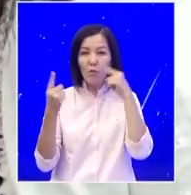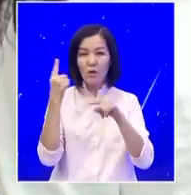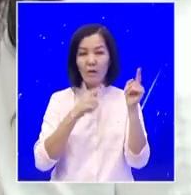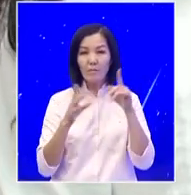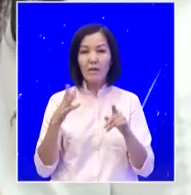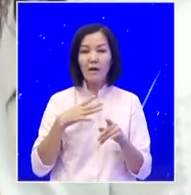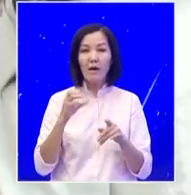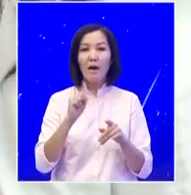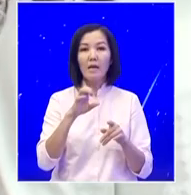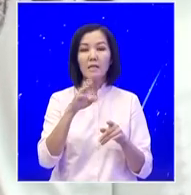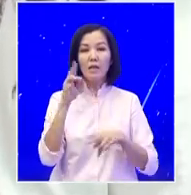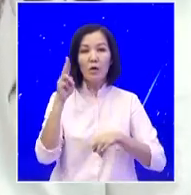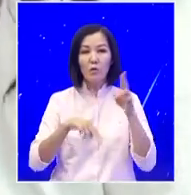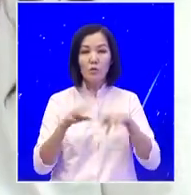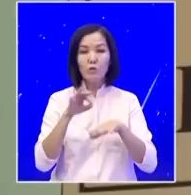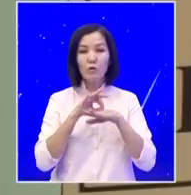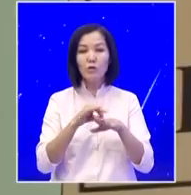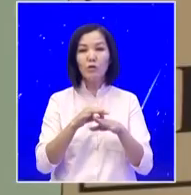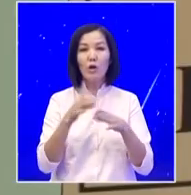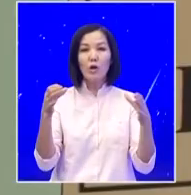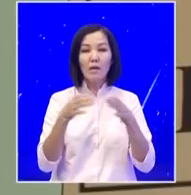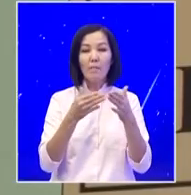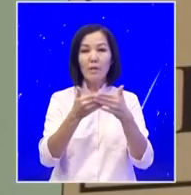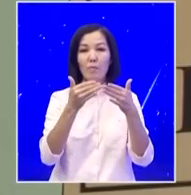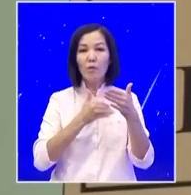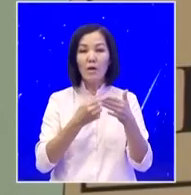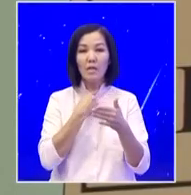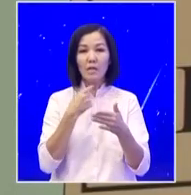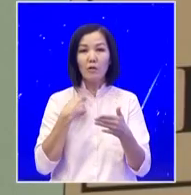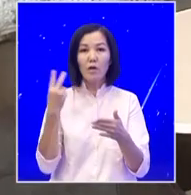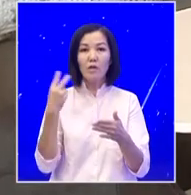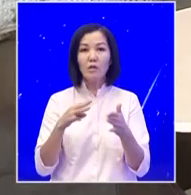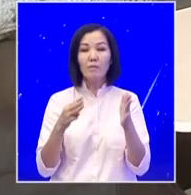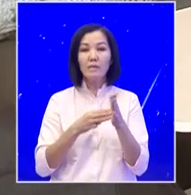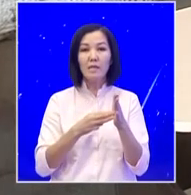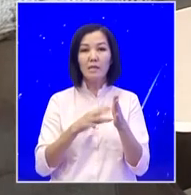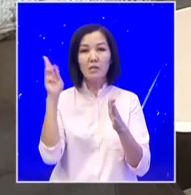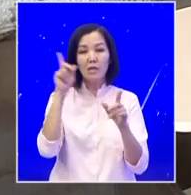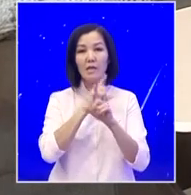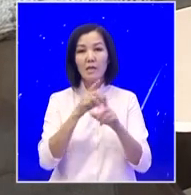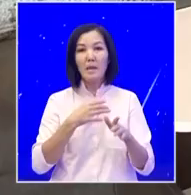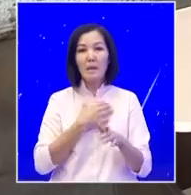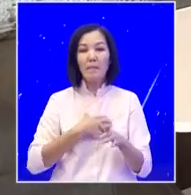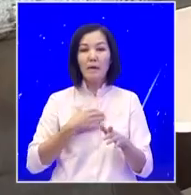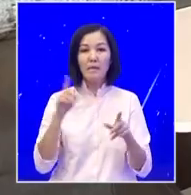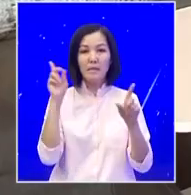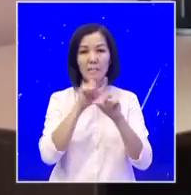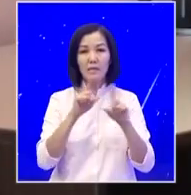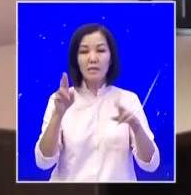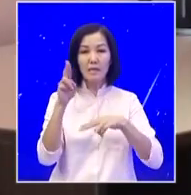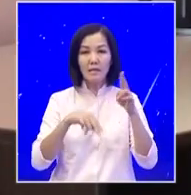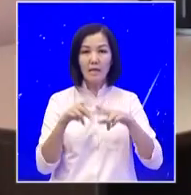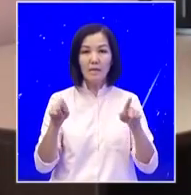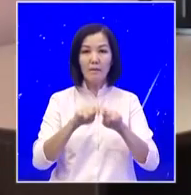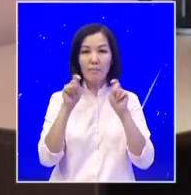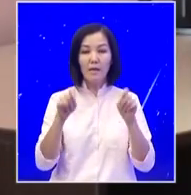шектеулі серіктестігі жүргізді. Бұл компания бұған дейінде облыс орталығында 28-ші лицейсінде маңызды нысандар салған. Бүгінгі